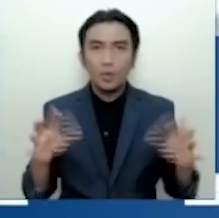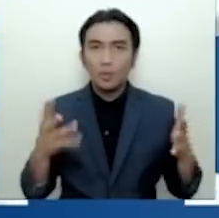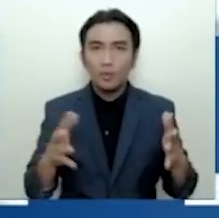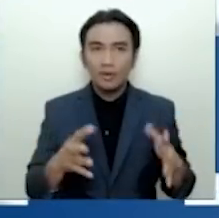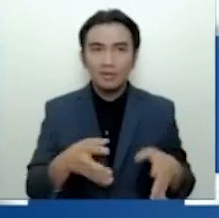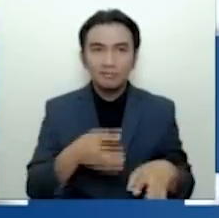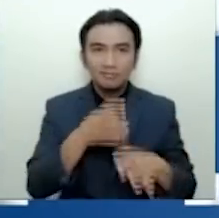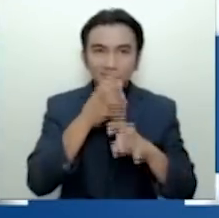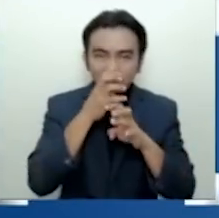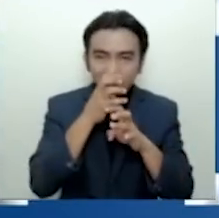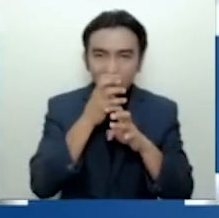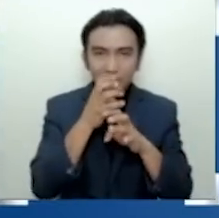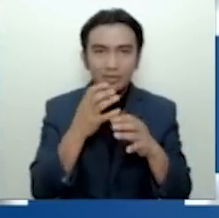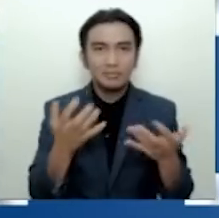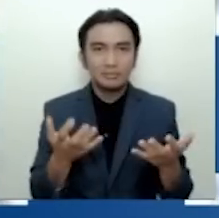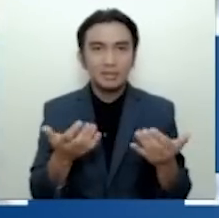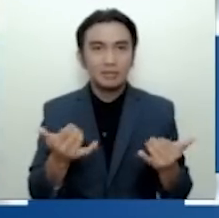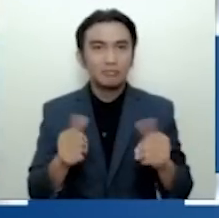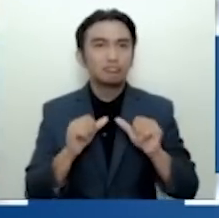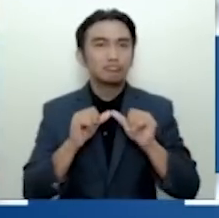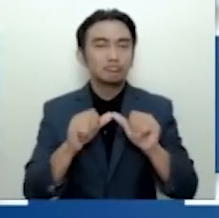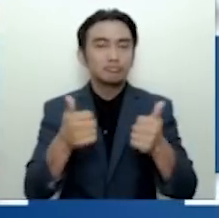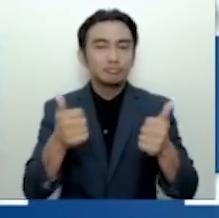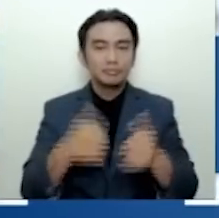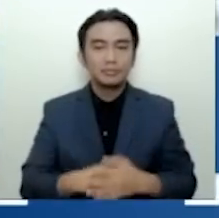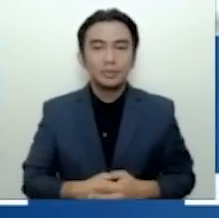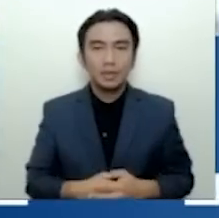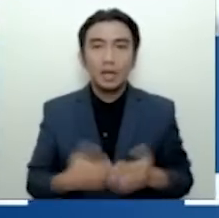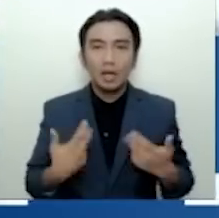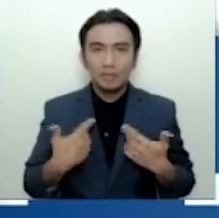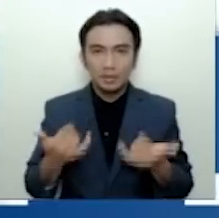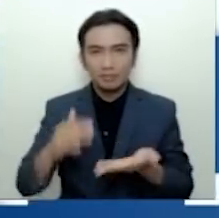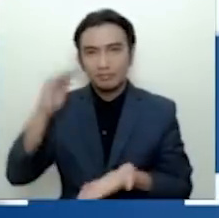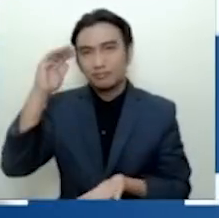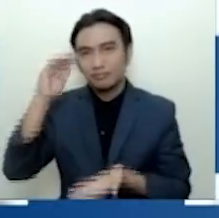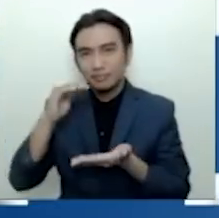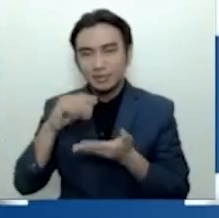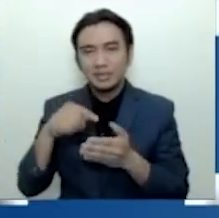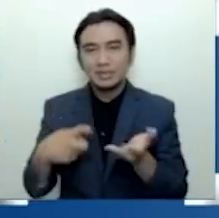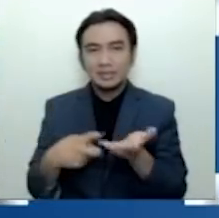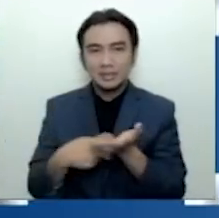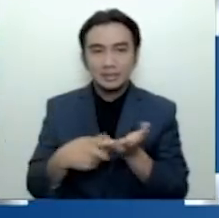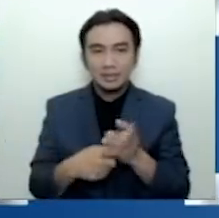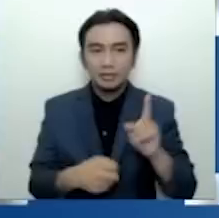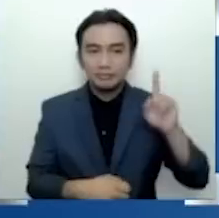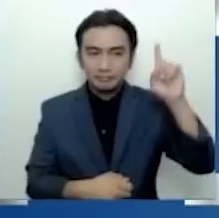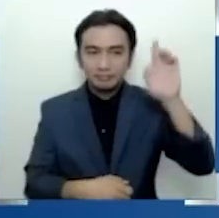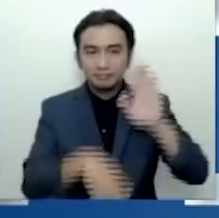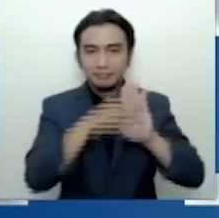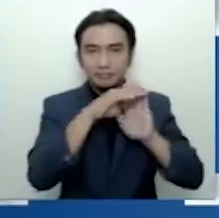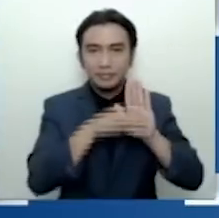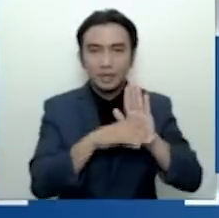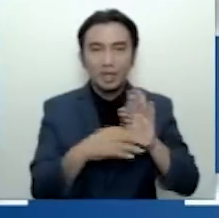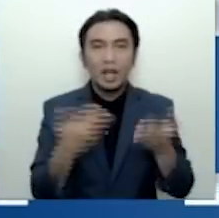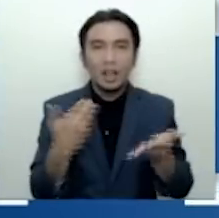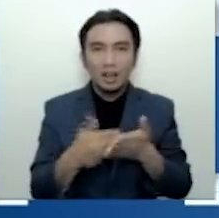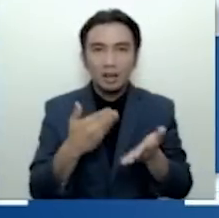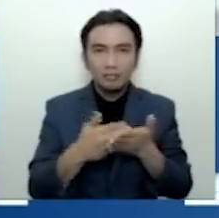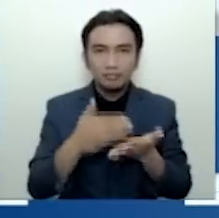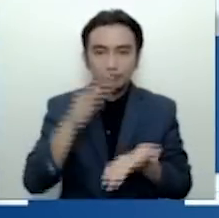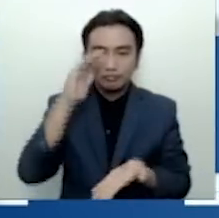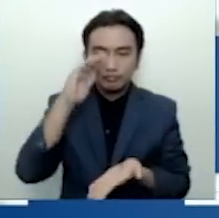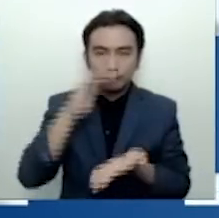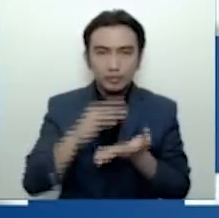ng PTEX, pinakakonti na lamang ang natitirang ticket papuntang Bicol sa Miyerkules Santo. Paubos na rin ang papuntang Bicol sa Martes